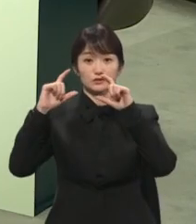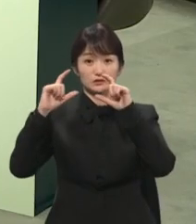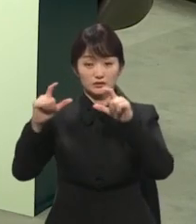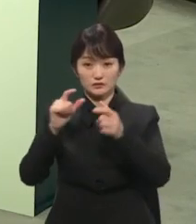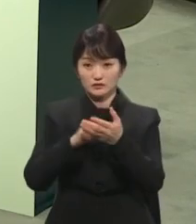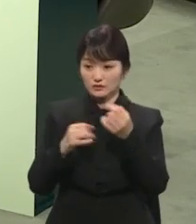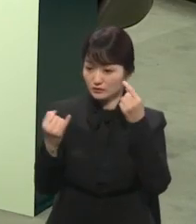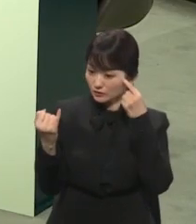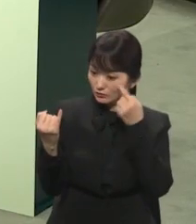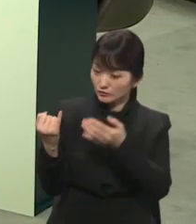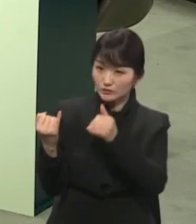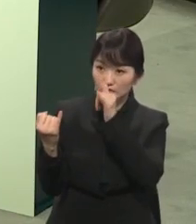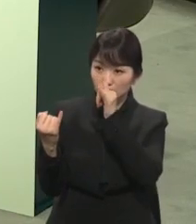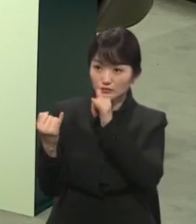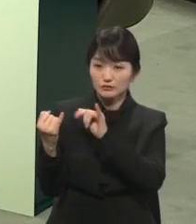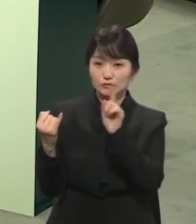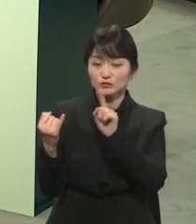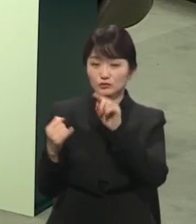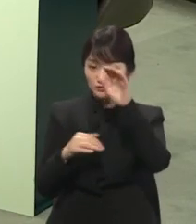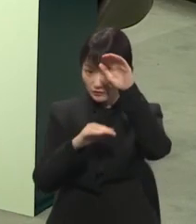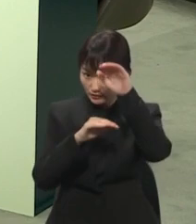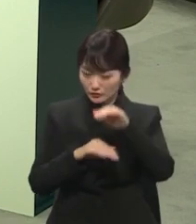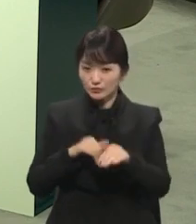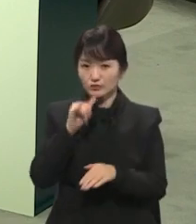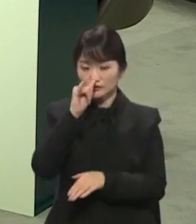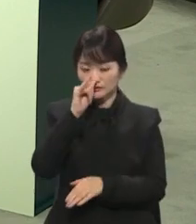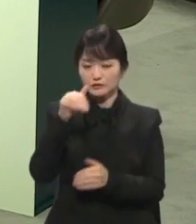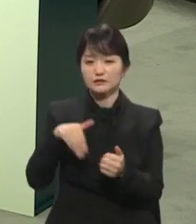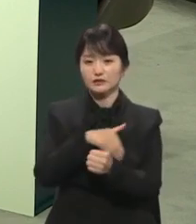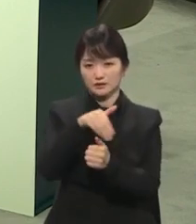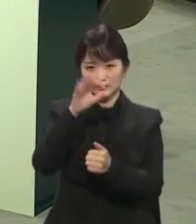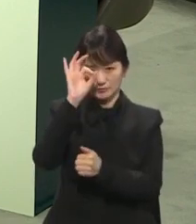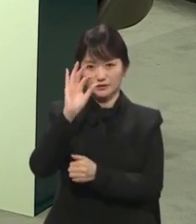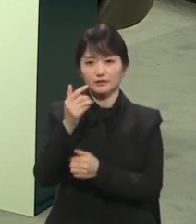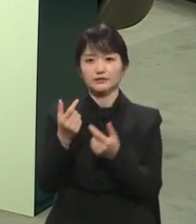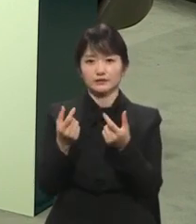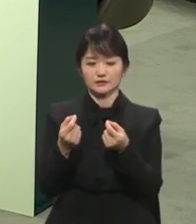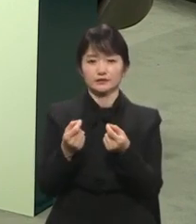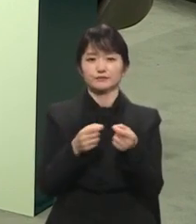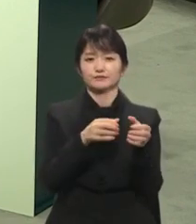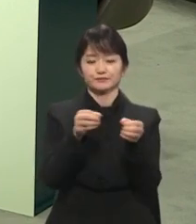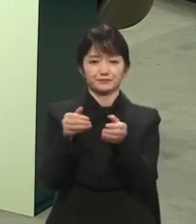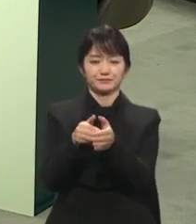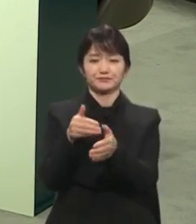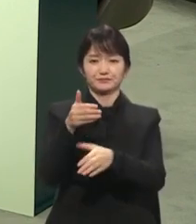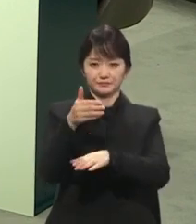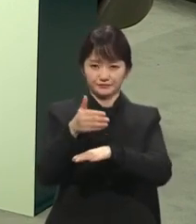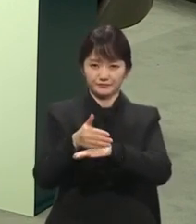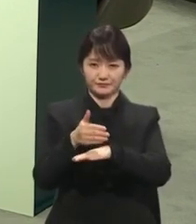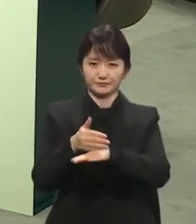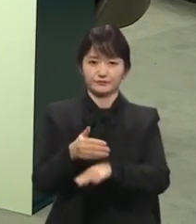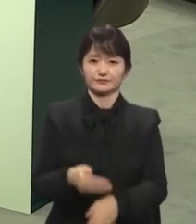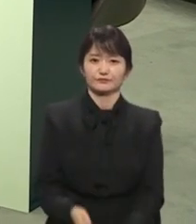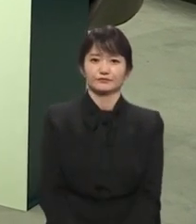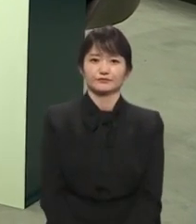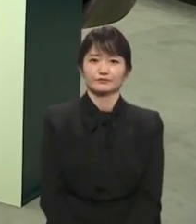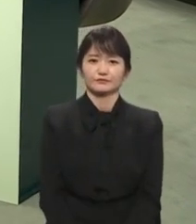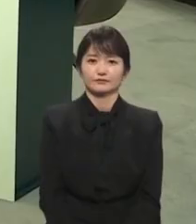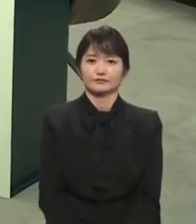기자들이 많이 물어보겠죠 어떤 이야기 할지도 두고 보겠습니다 자 오늘 두분 말씀은 여기까지 듣겠습니다 고맙습니다